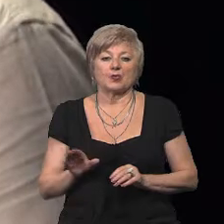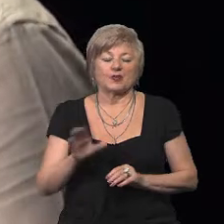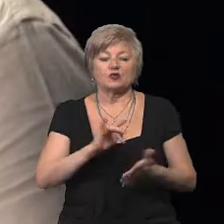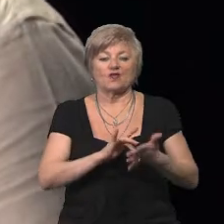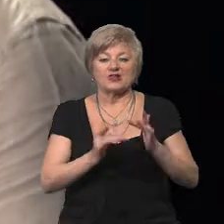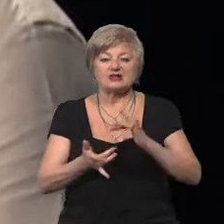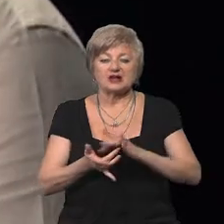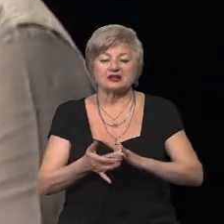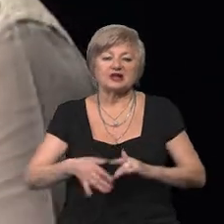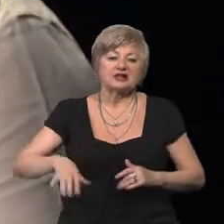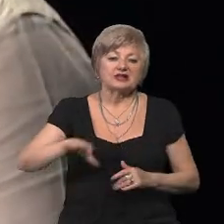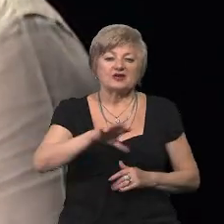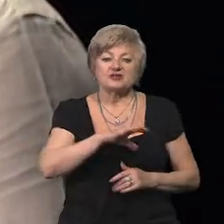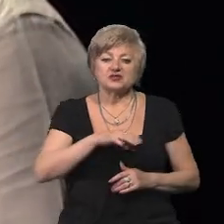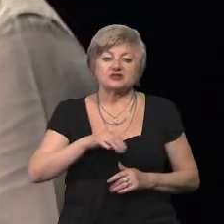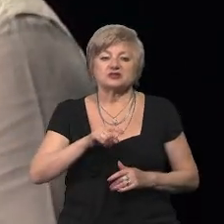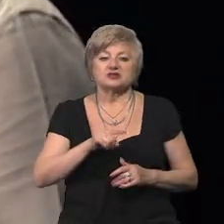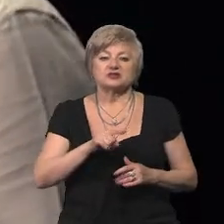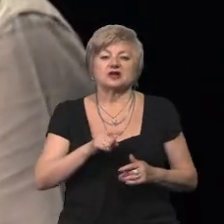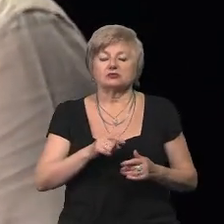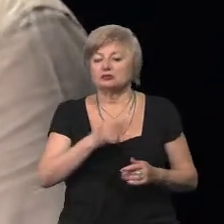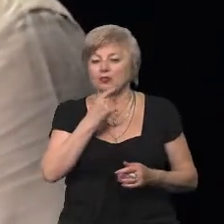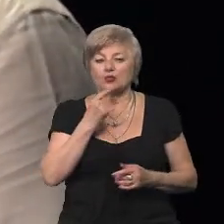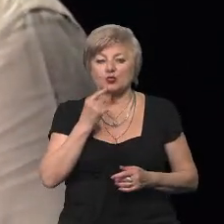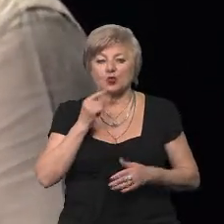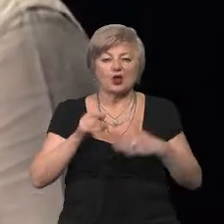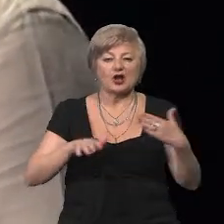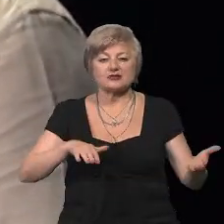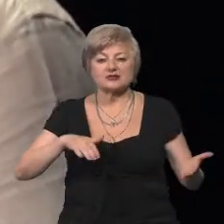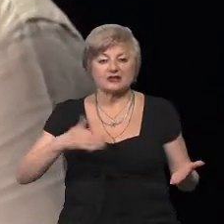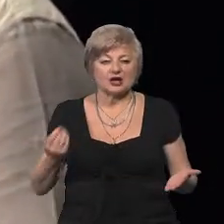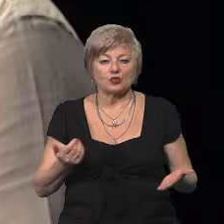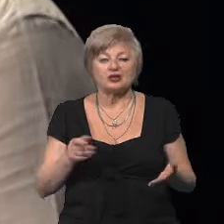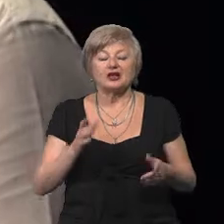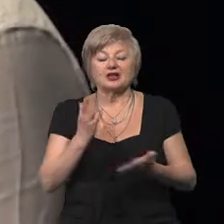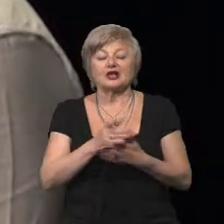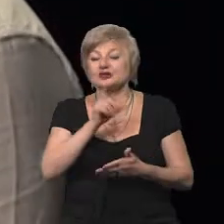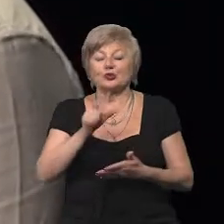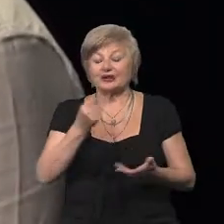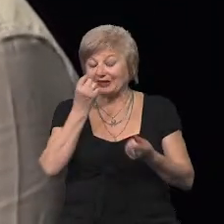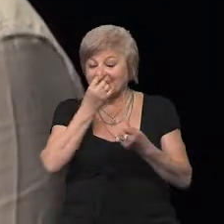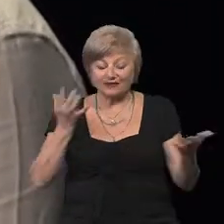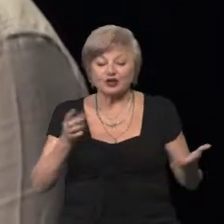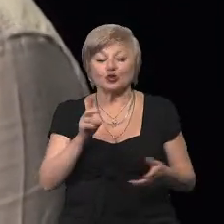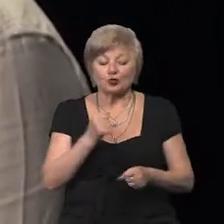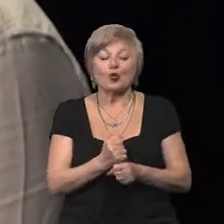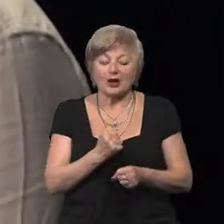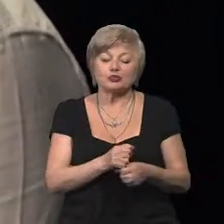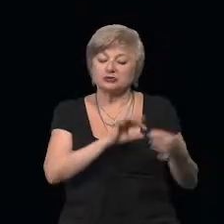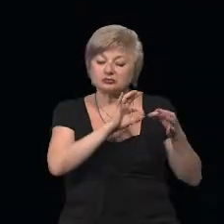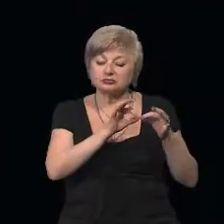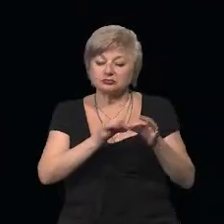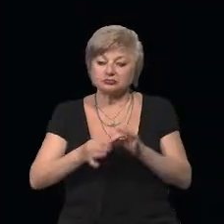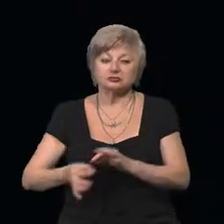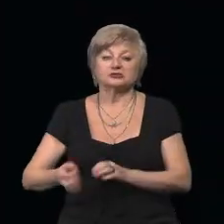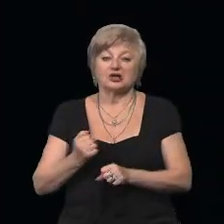интернет, то есть все SEO, то есть это целый, как бы, армия невидимых. Ну, можно сделать классную выставу, но если ее